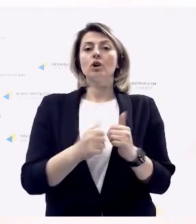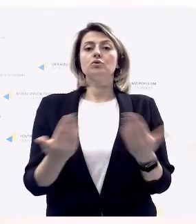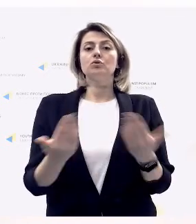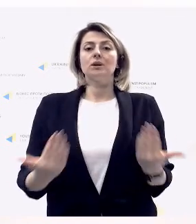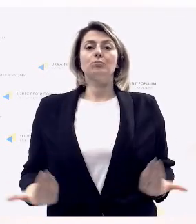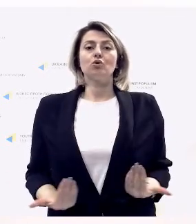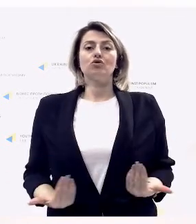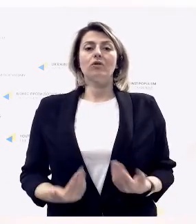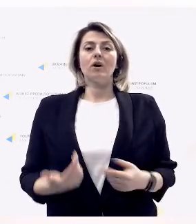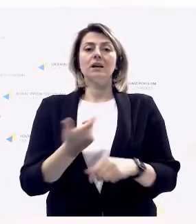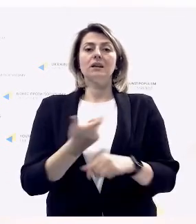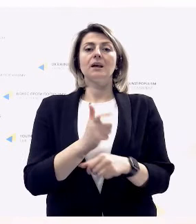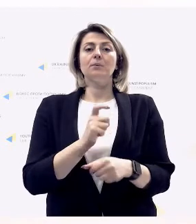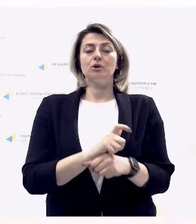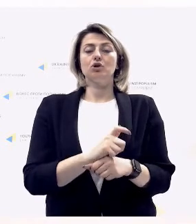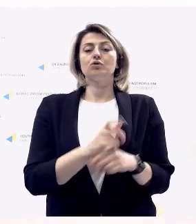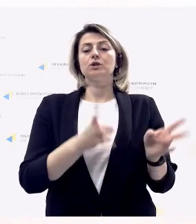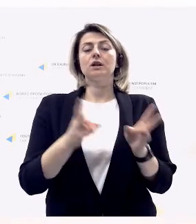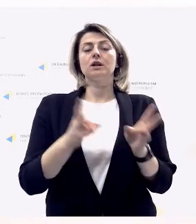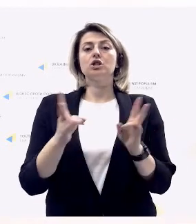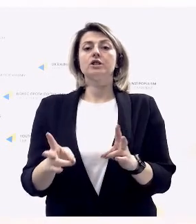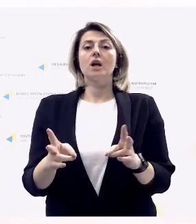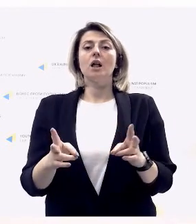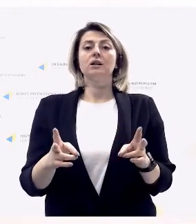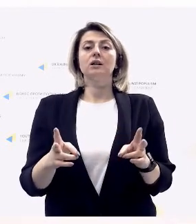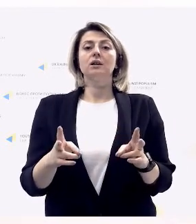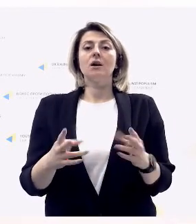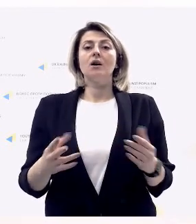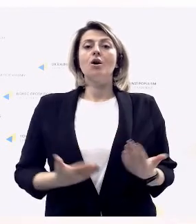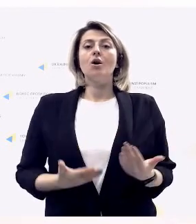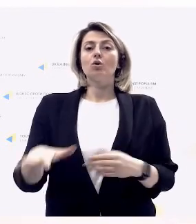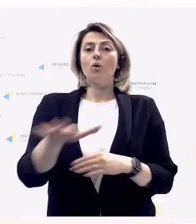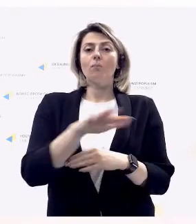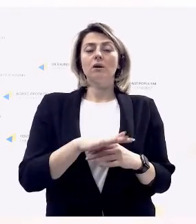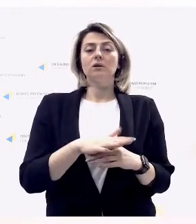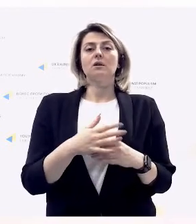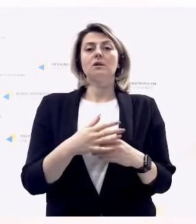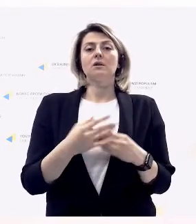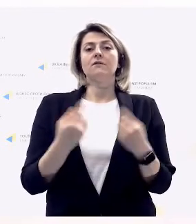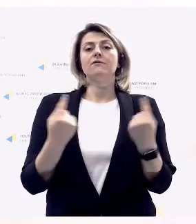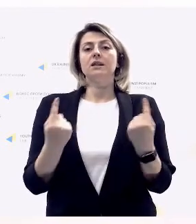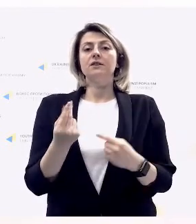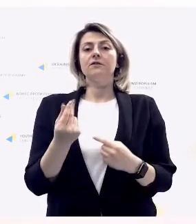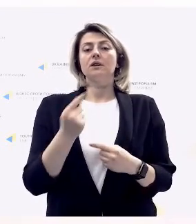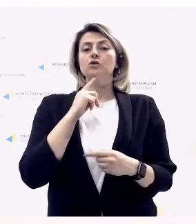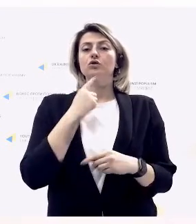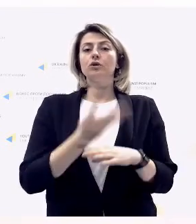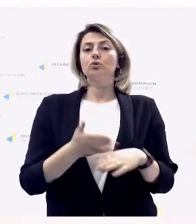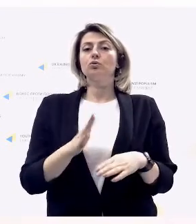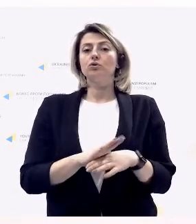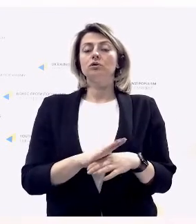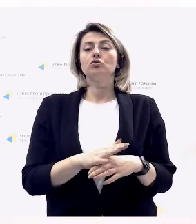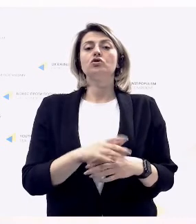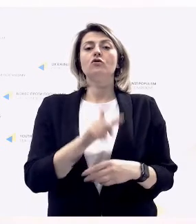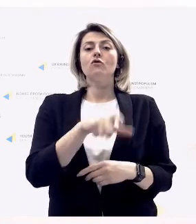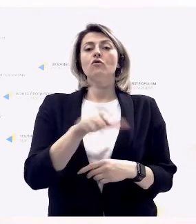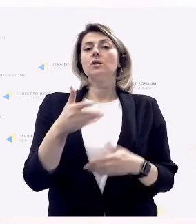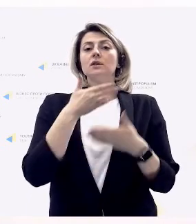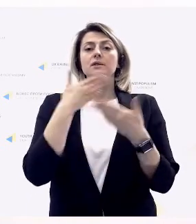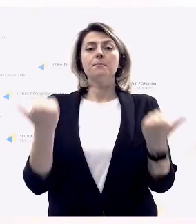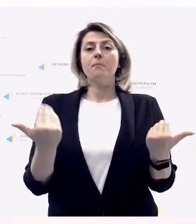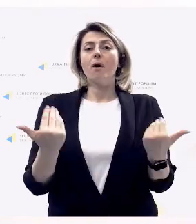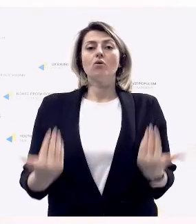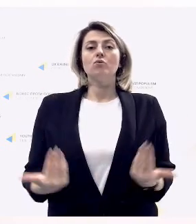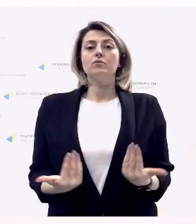проживають в найбільш постраждалих громадах, великих фінансових труднощів, вони не мають